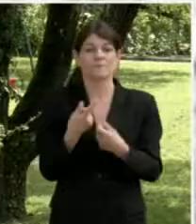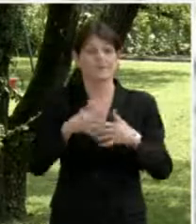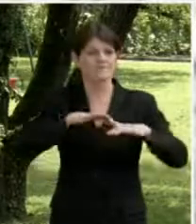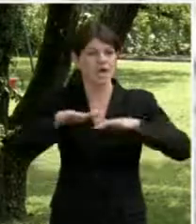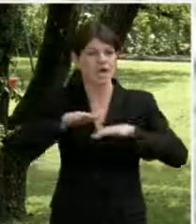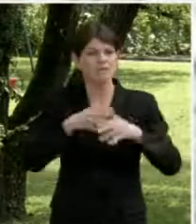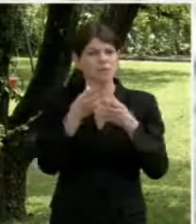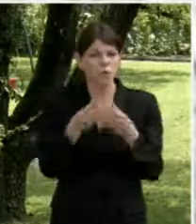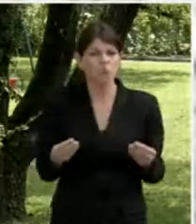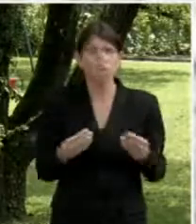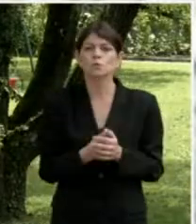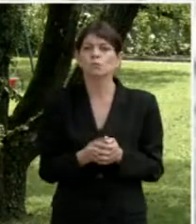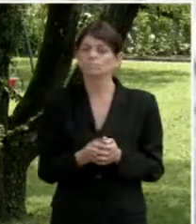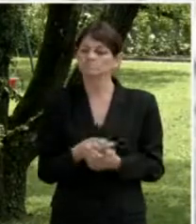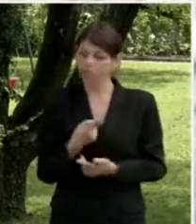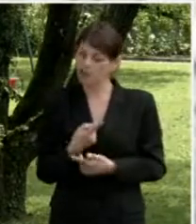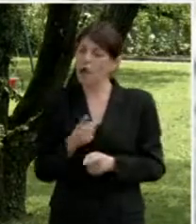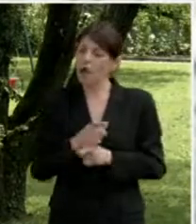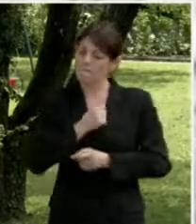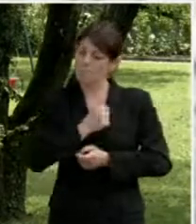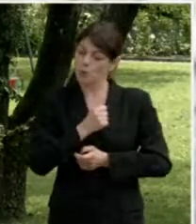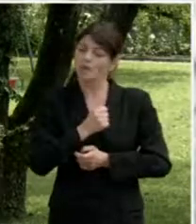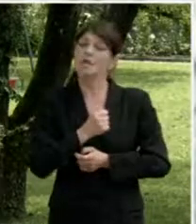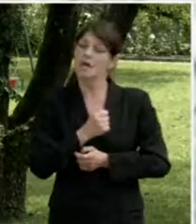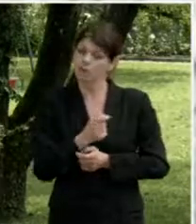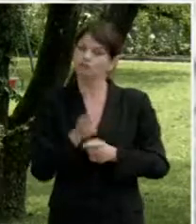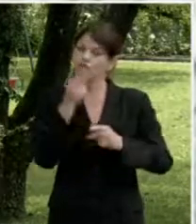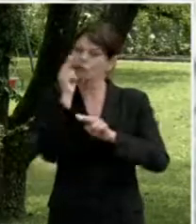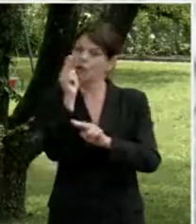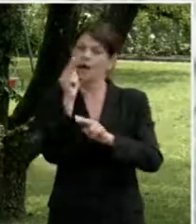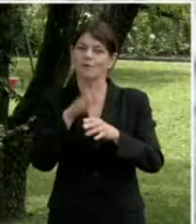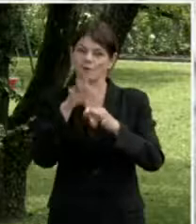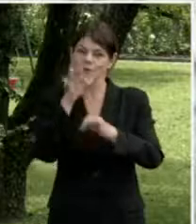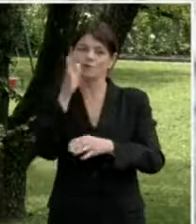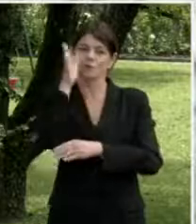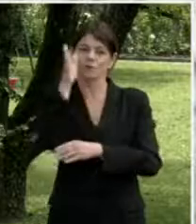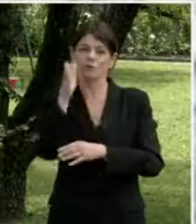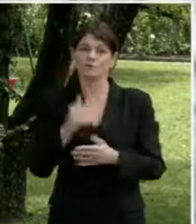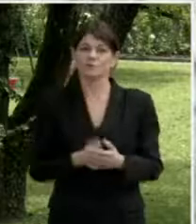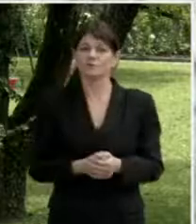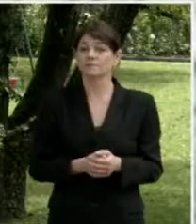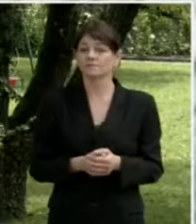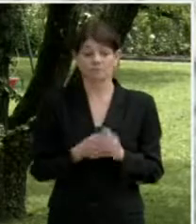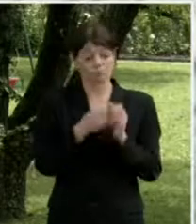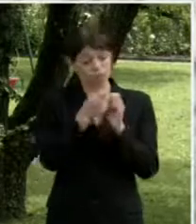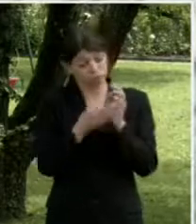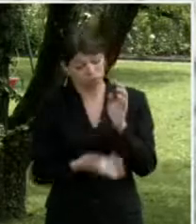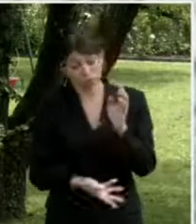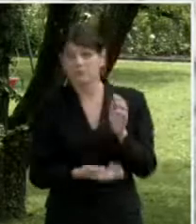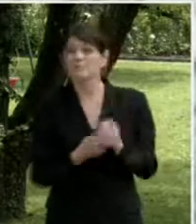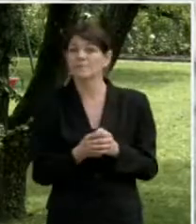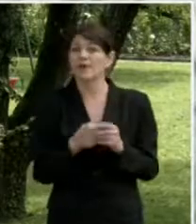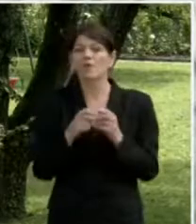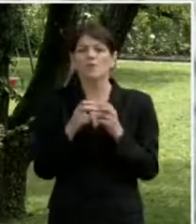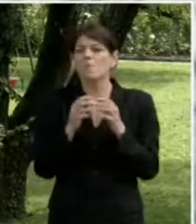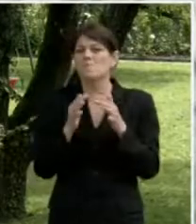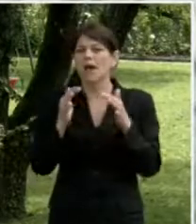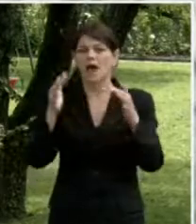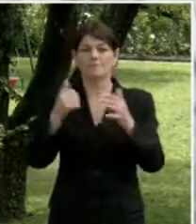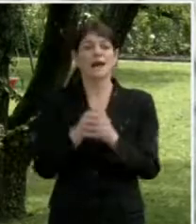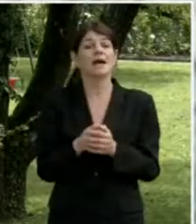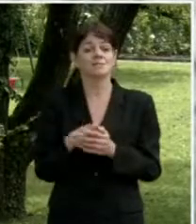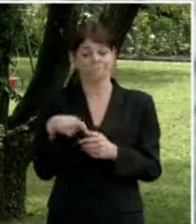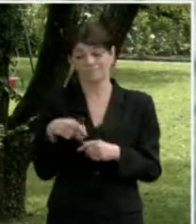Verkehrslösungen, die mutig und zukunftsgerichtet sind. All das und vieles mehr gilt